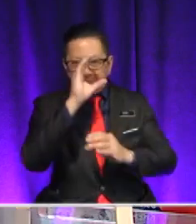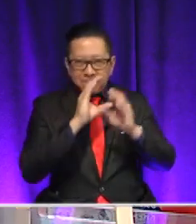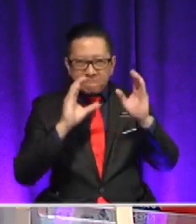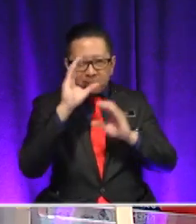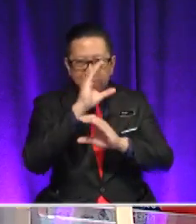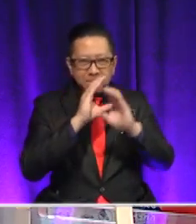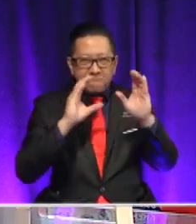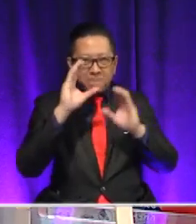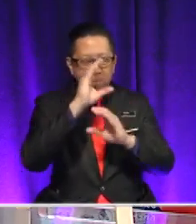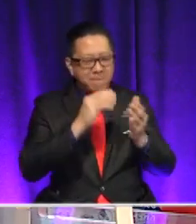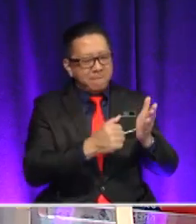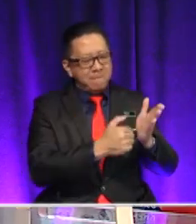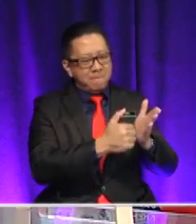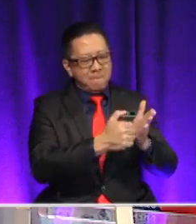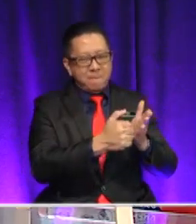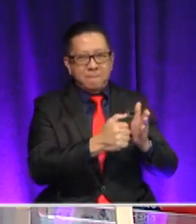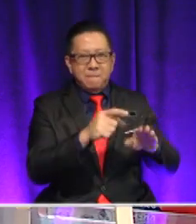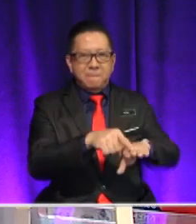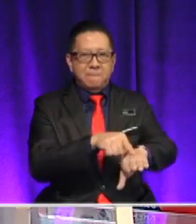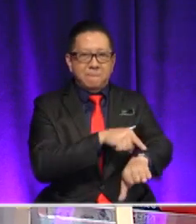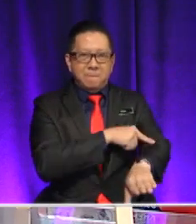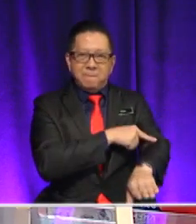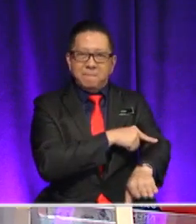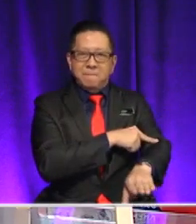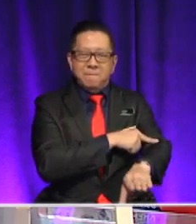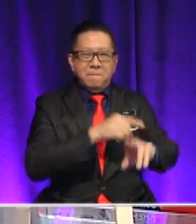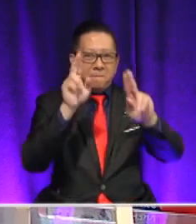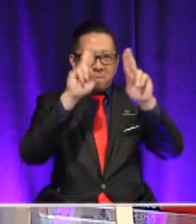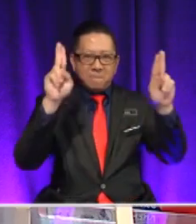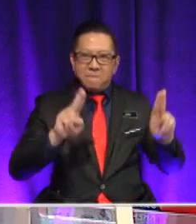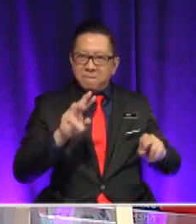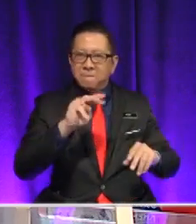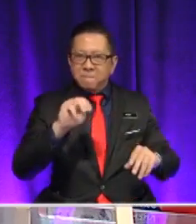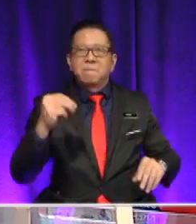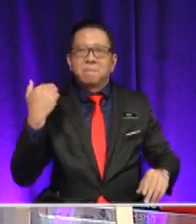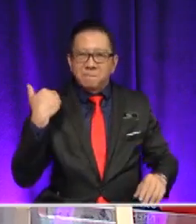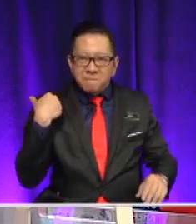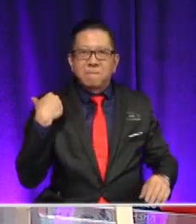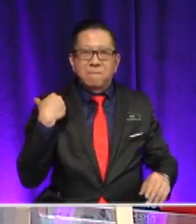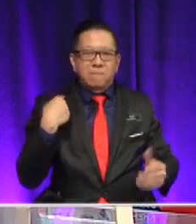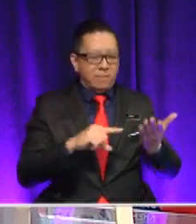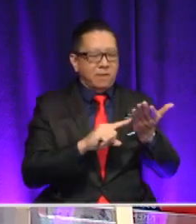pencak siram berlaku sepanjang api daripada